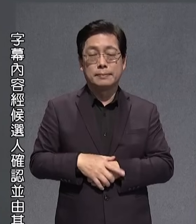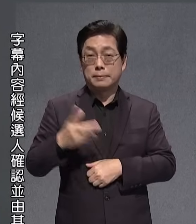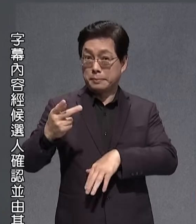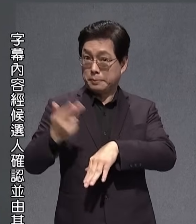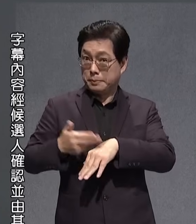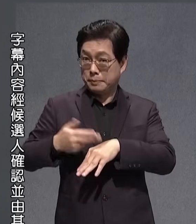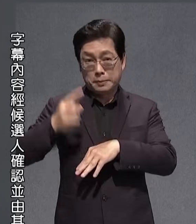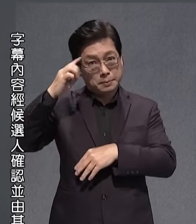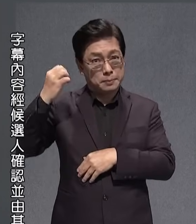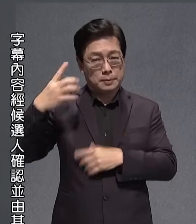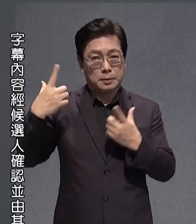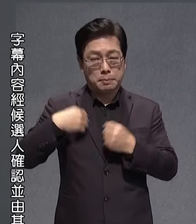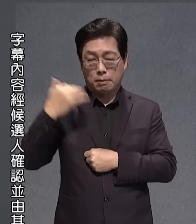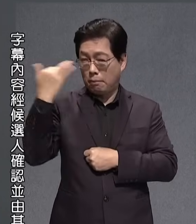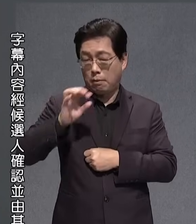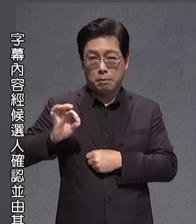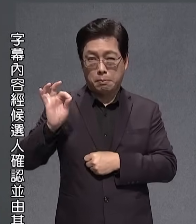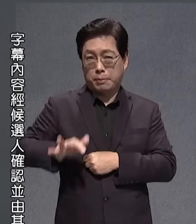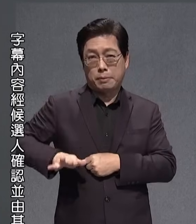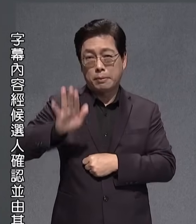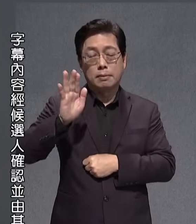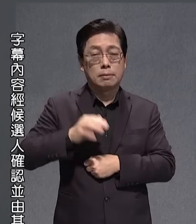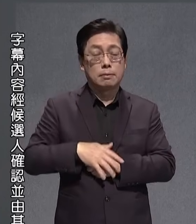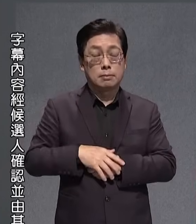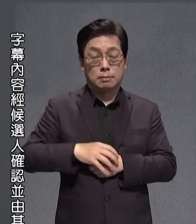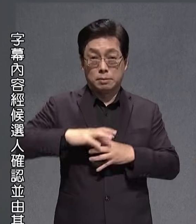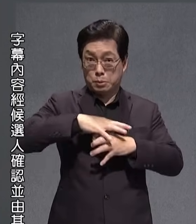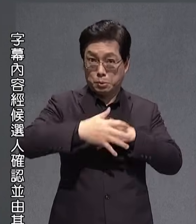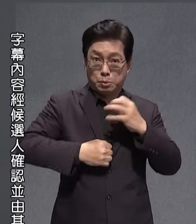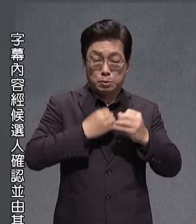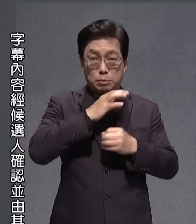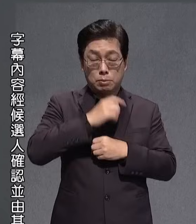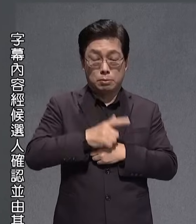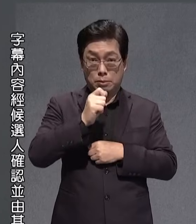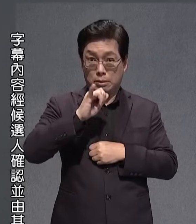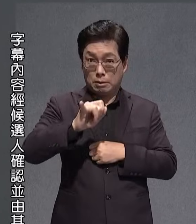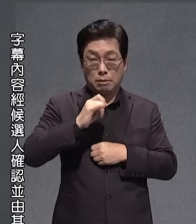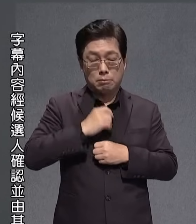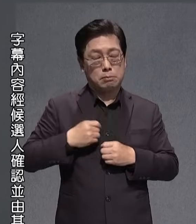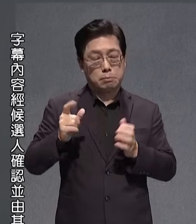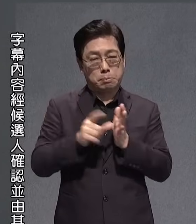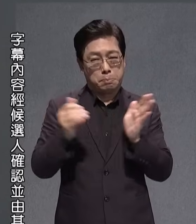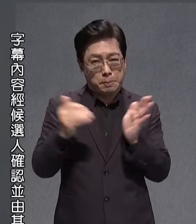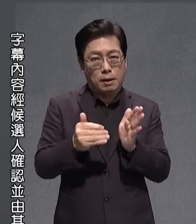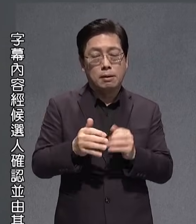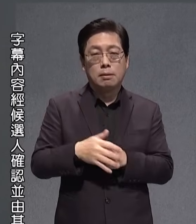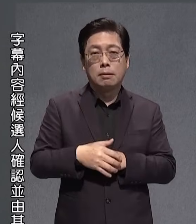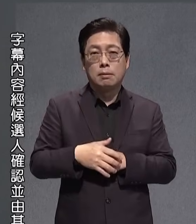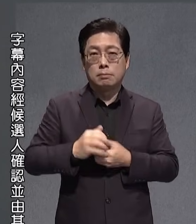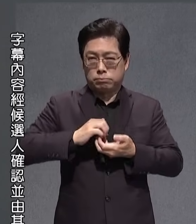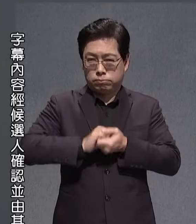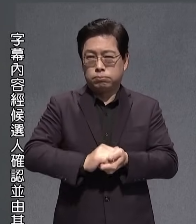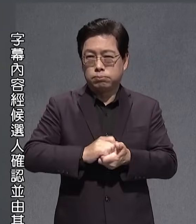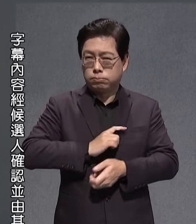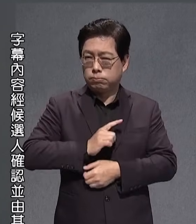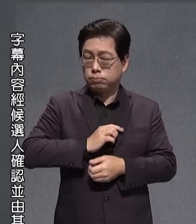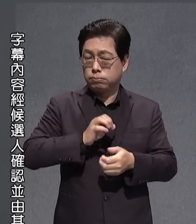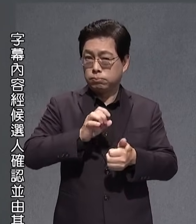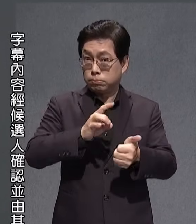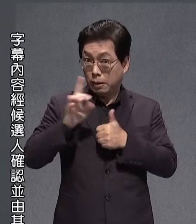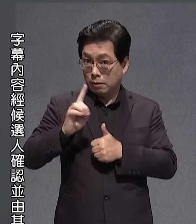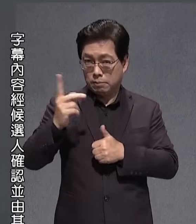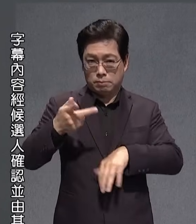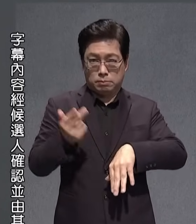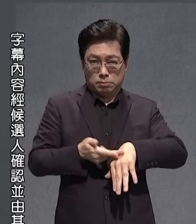科技创新一日千里，全球智慧化的时代已经来临，我们必须要妥善运用